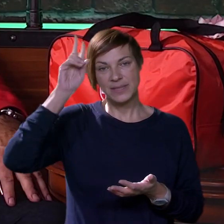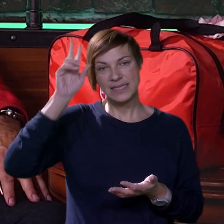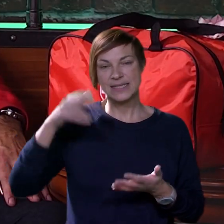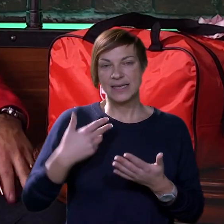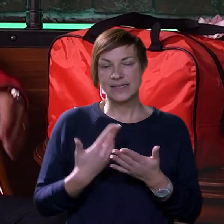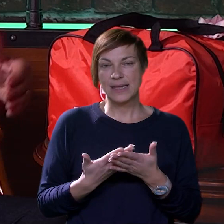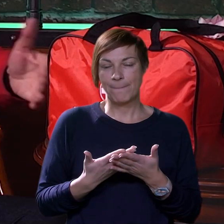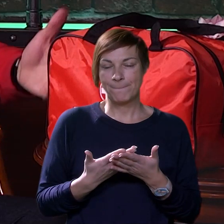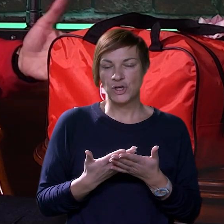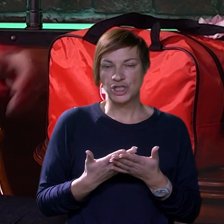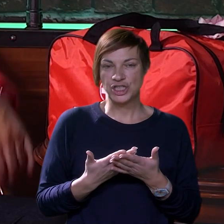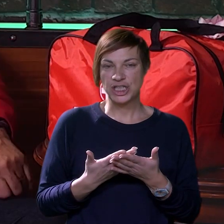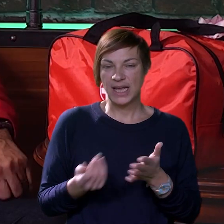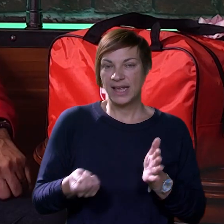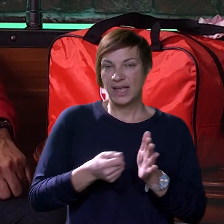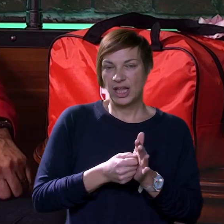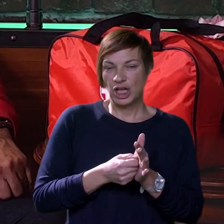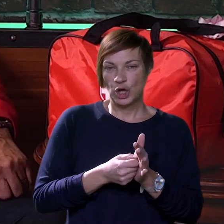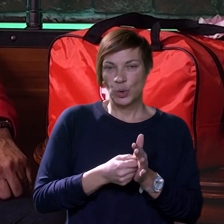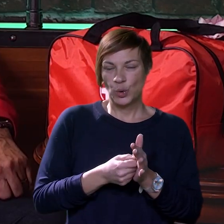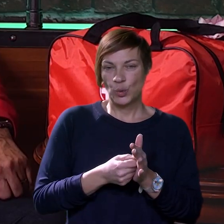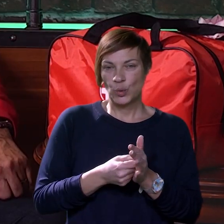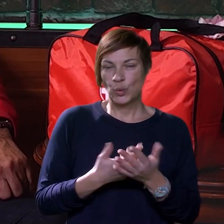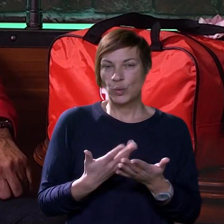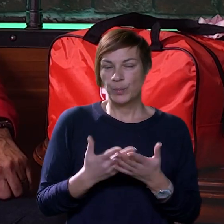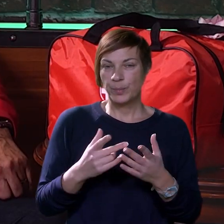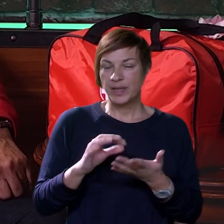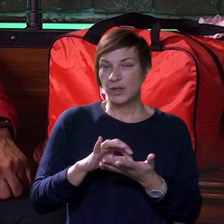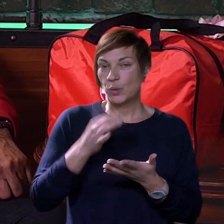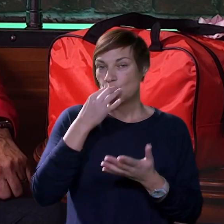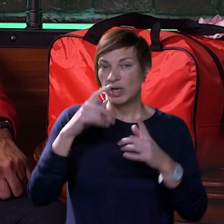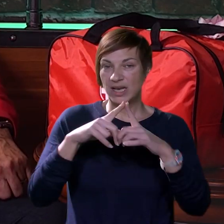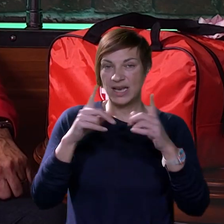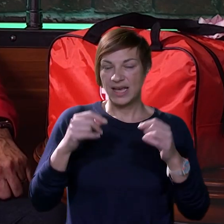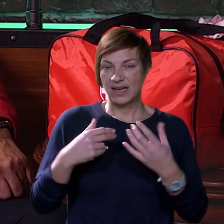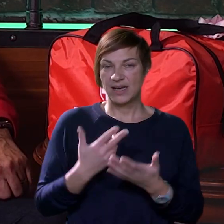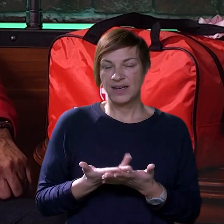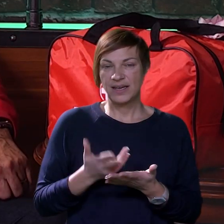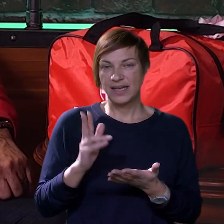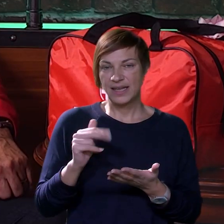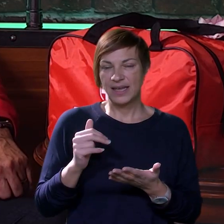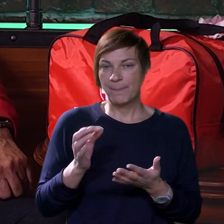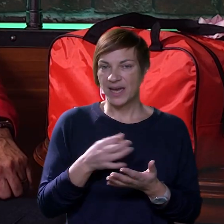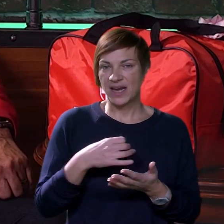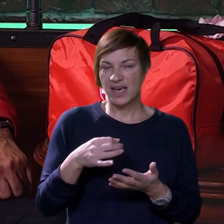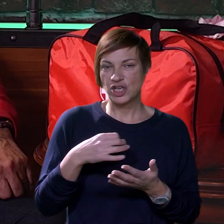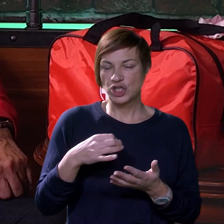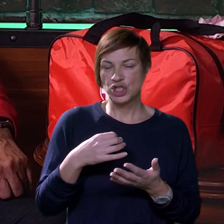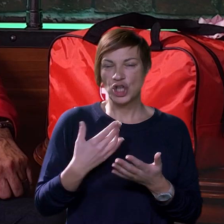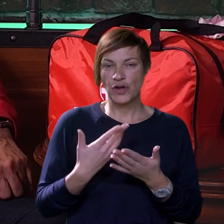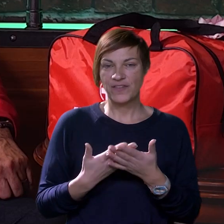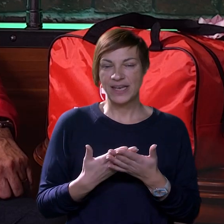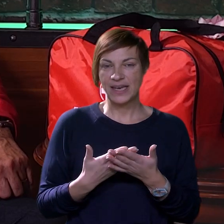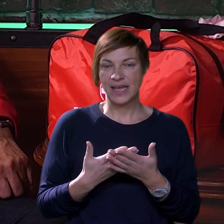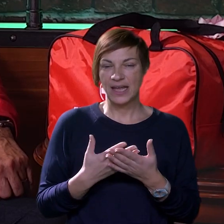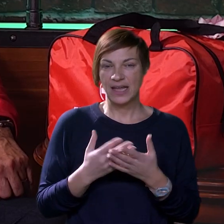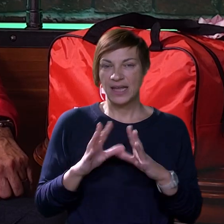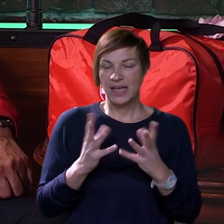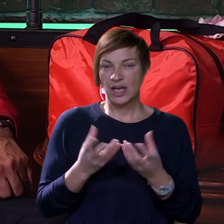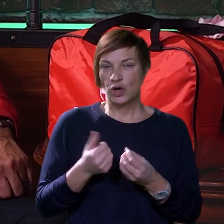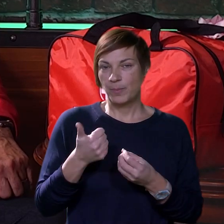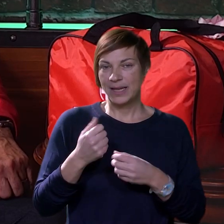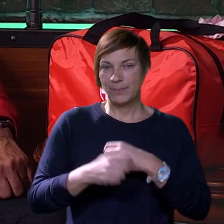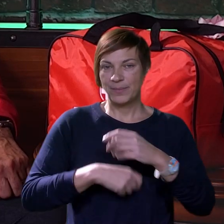se može, ne ovakva, nego slična, se može kupiti u bilo kojoj ljekarni. Ona sadržava ono najosnovnije, znači